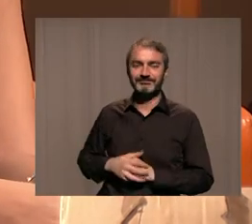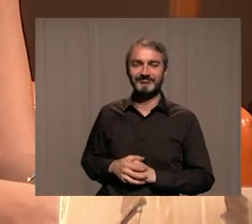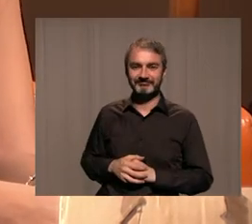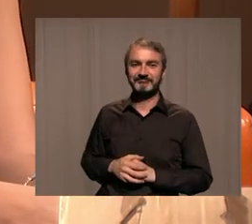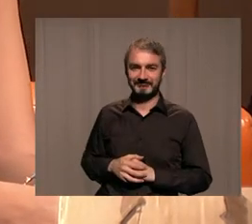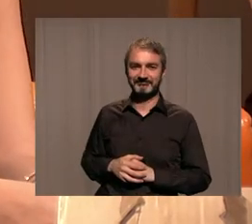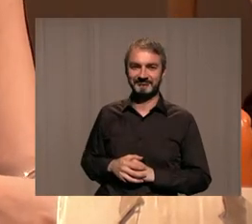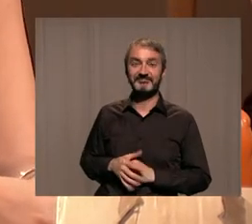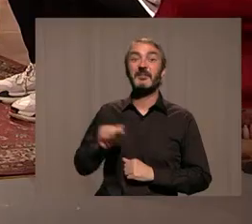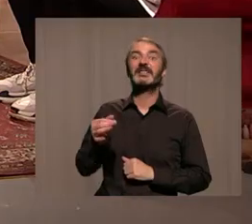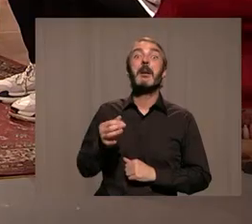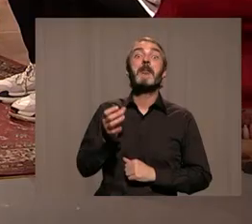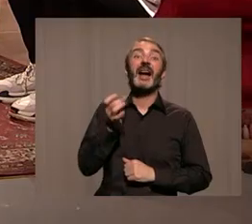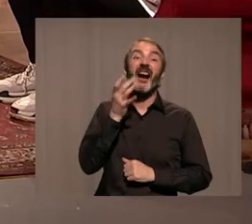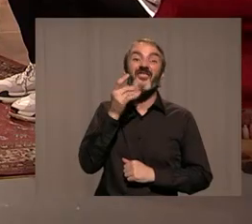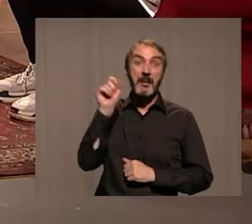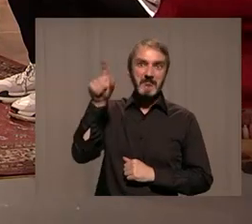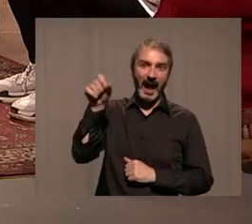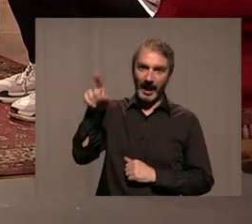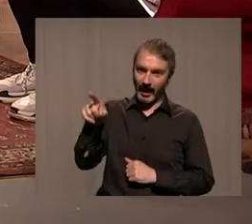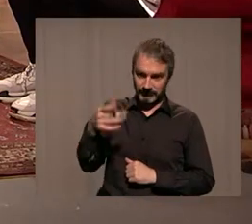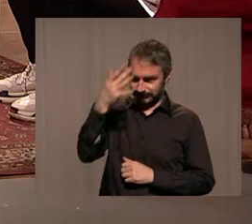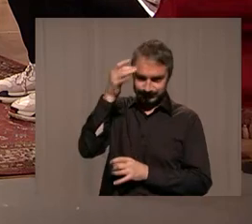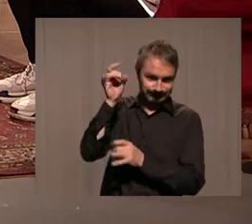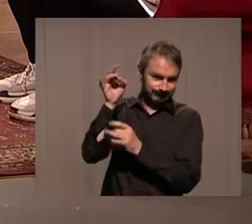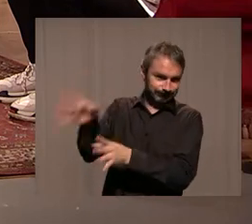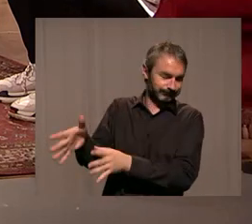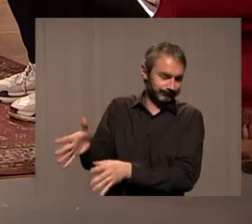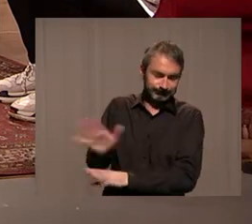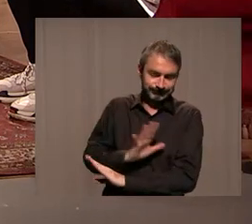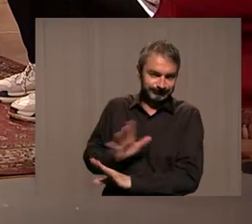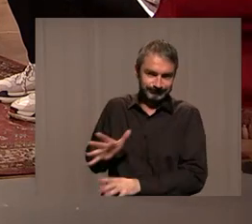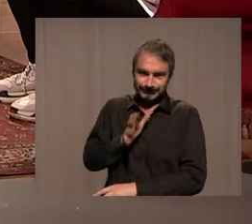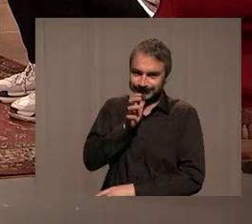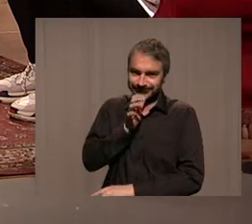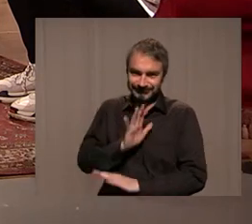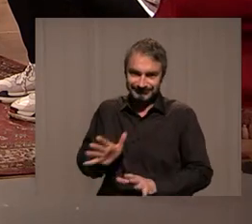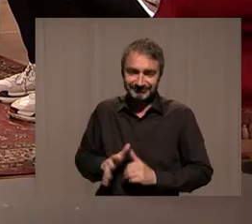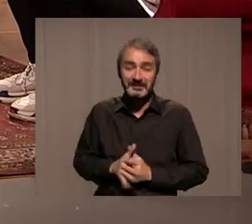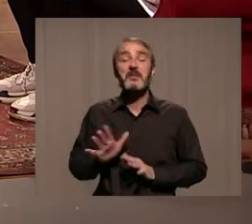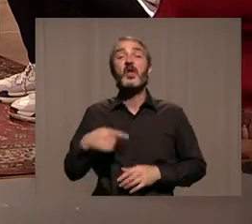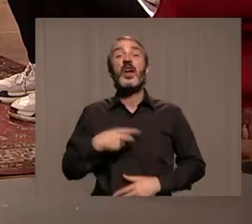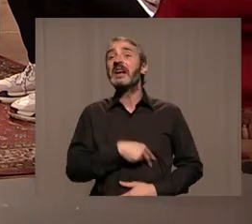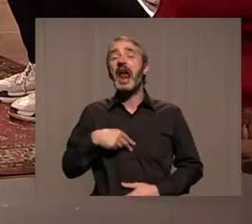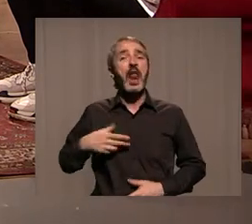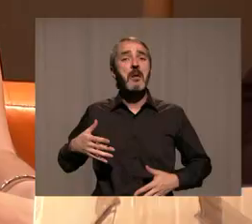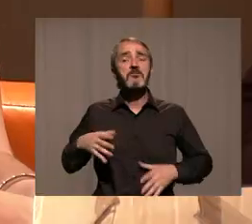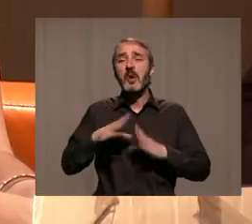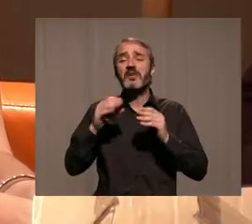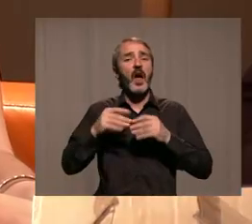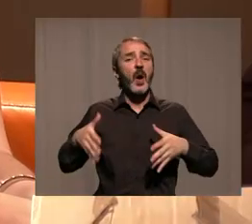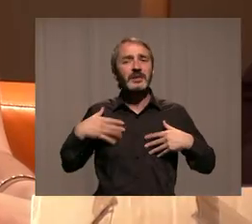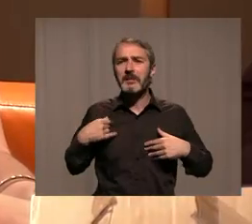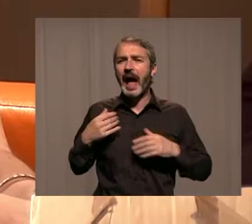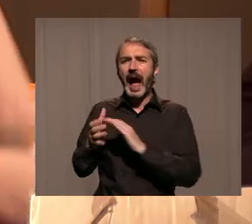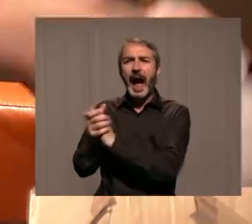El cafè de la màquina. El cafè de la màquina, no l'enyoraré. No, però en general jo estic molt contenta amb la universitat i els amics